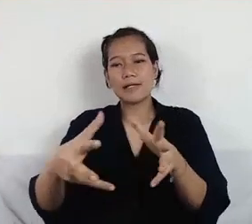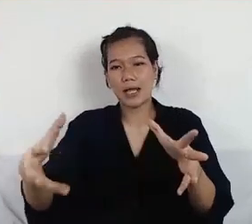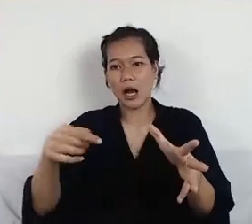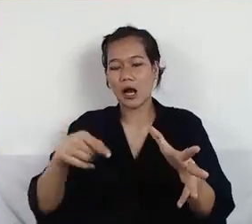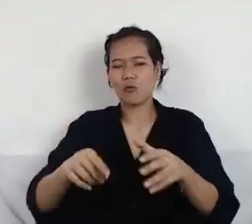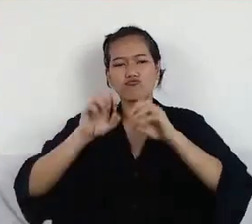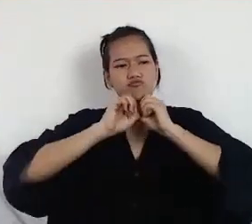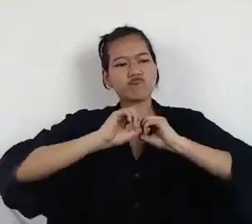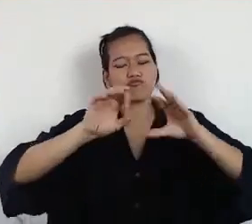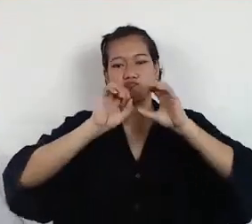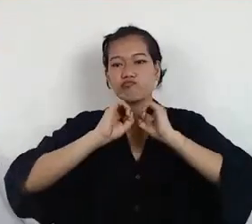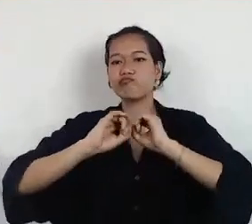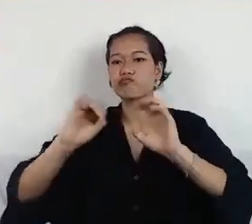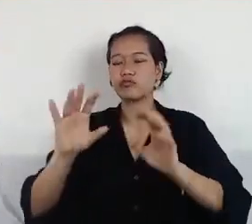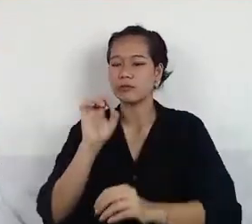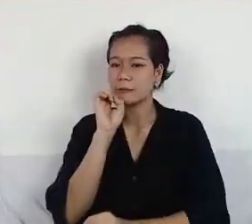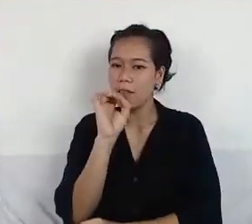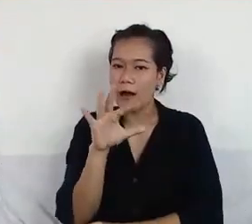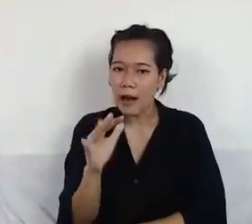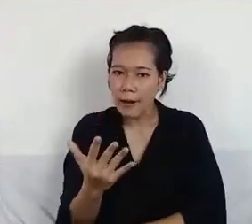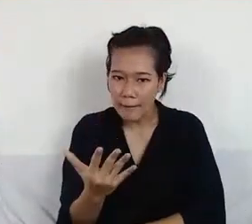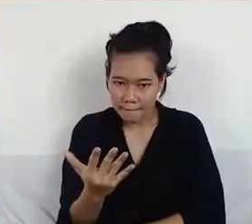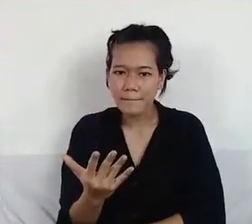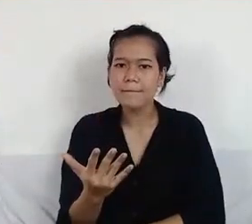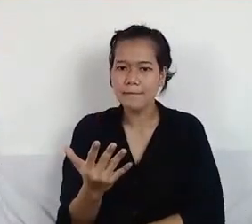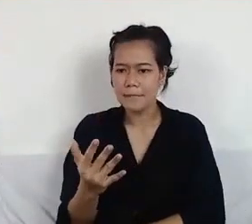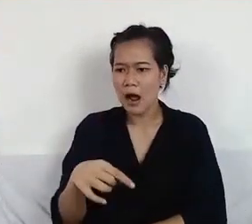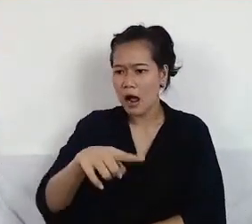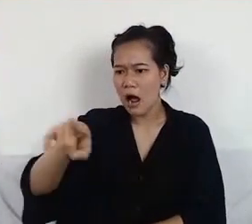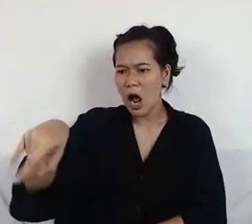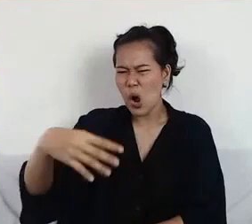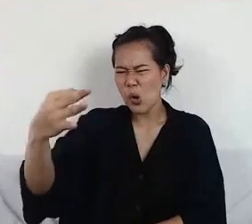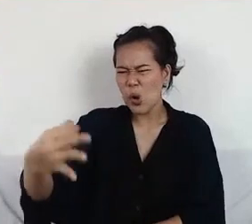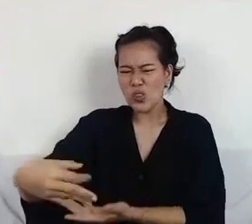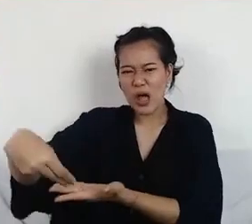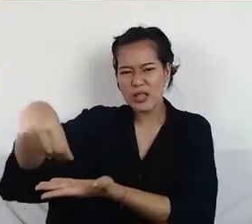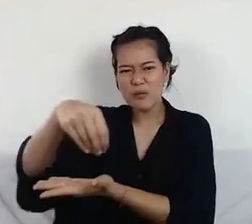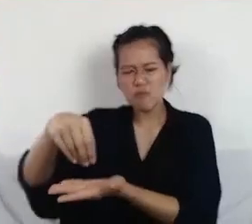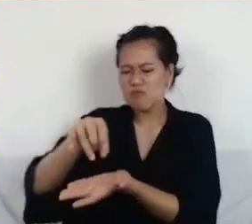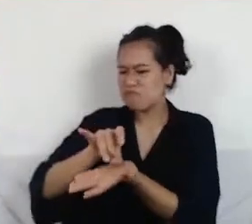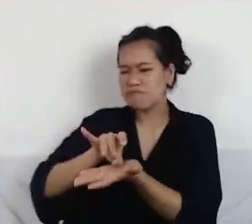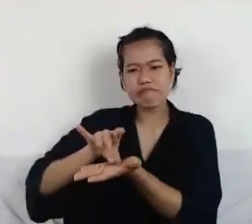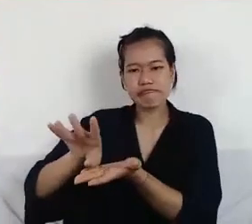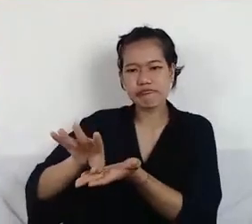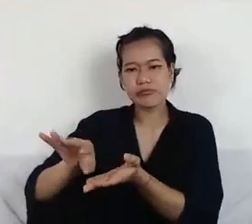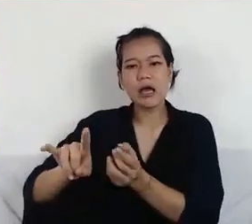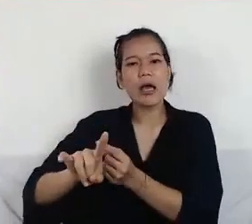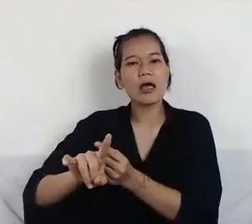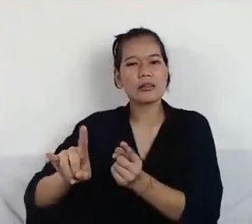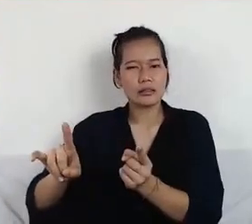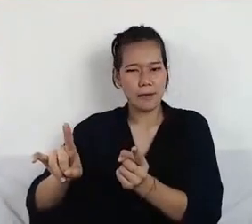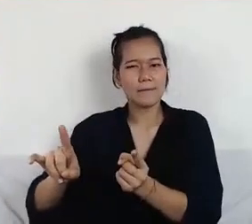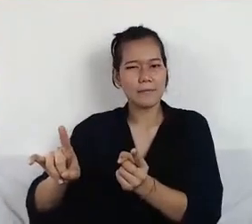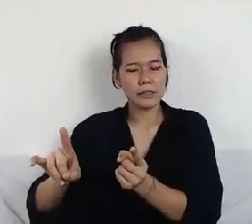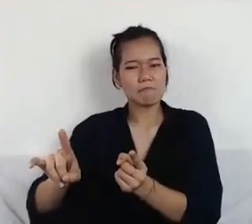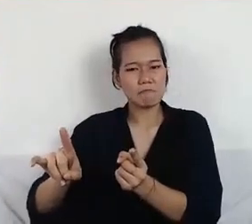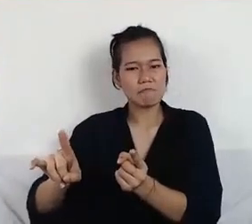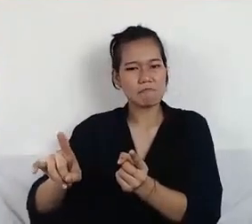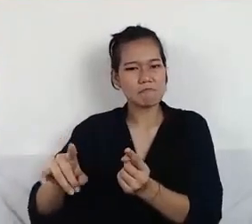dan serukanlah, juga debu kotamu yang melekat pada kaki kami, kami kebaskan di